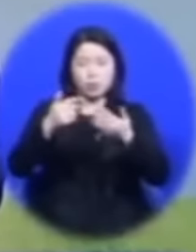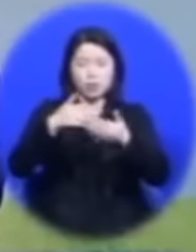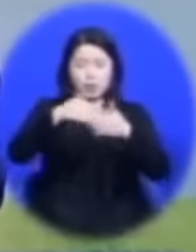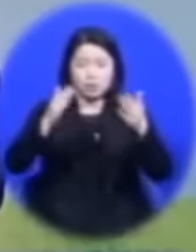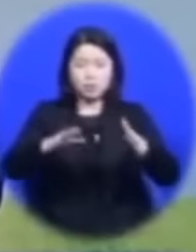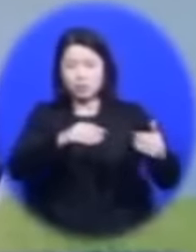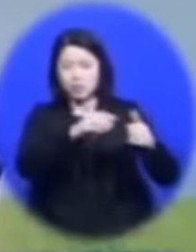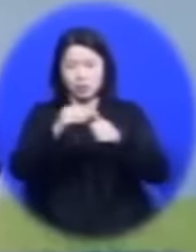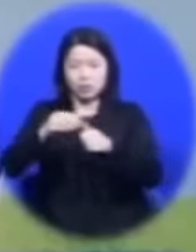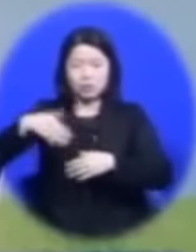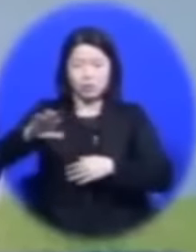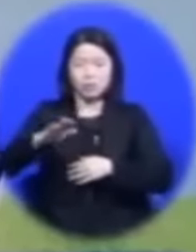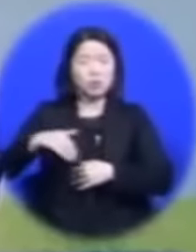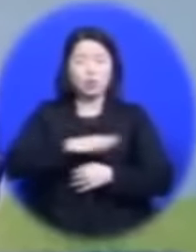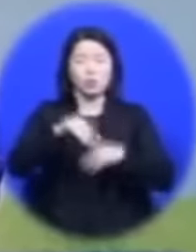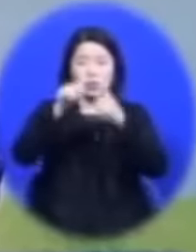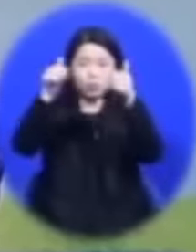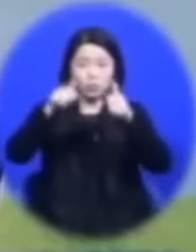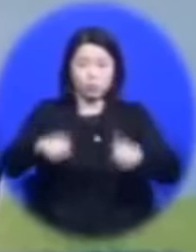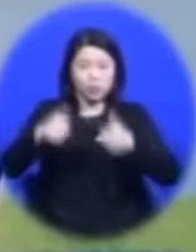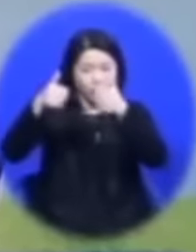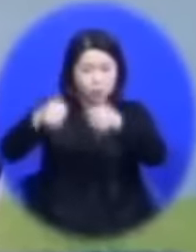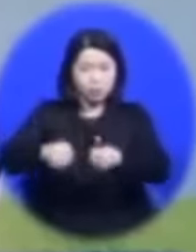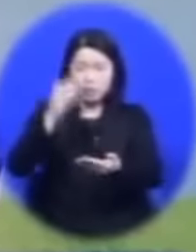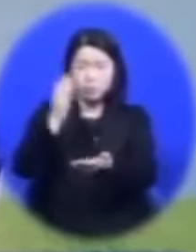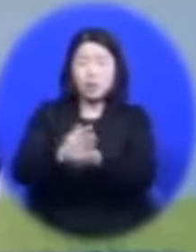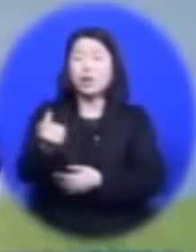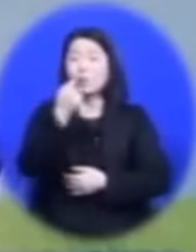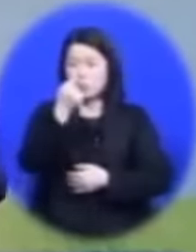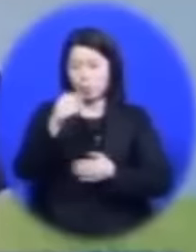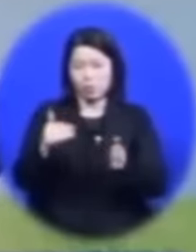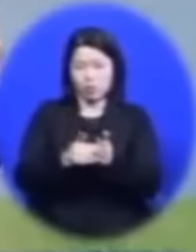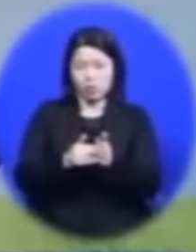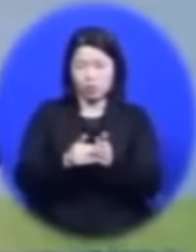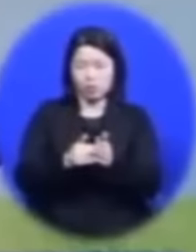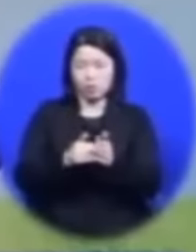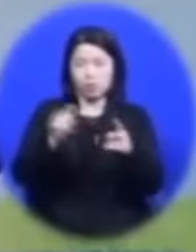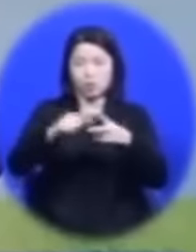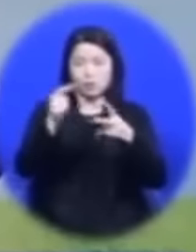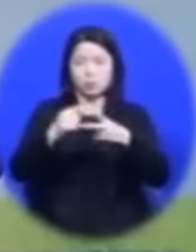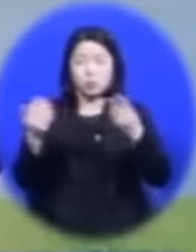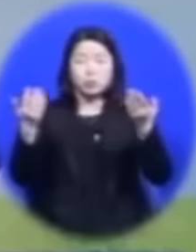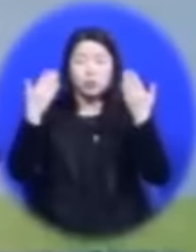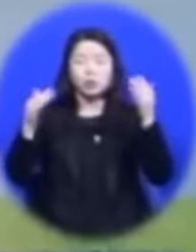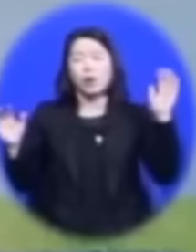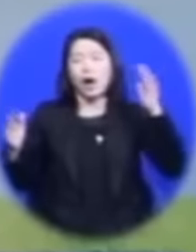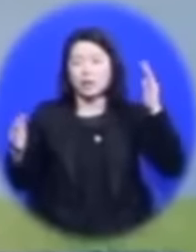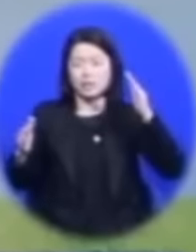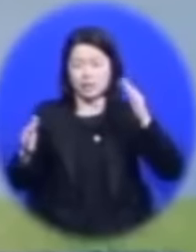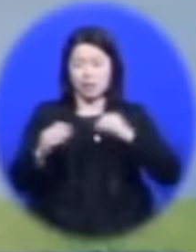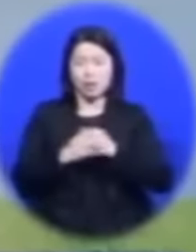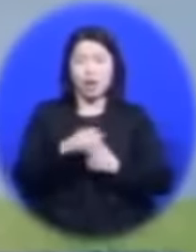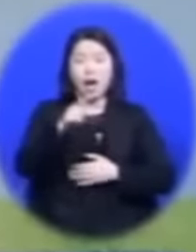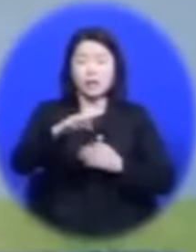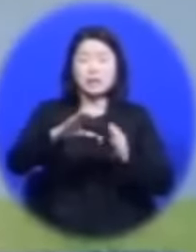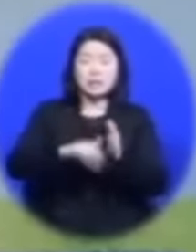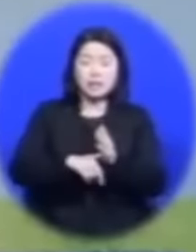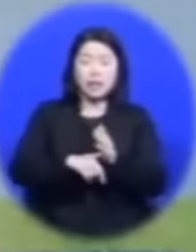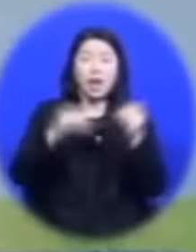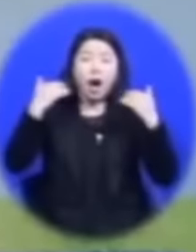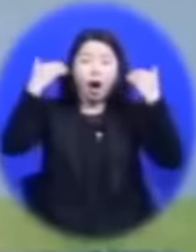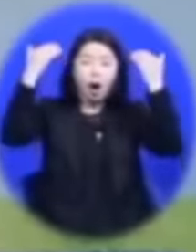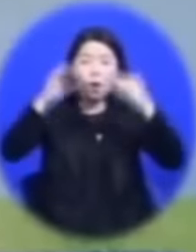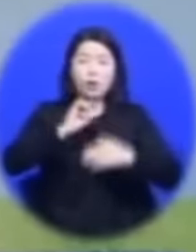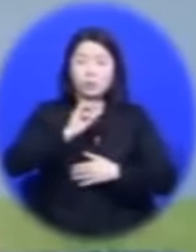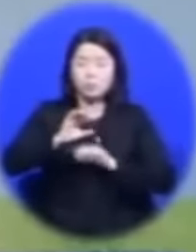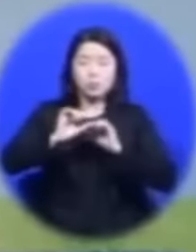숭배하지 말라, 우상에게 절하지 말라고 배웠습니다. 초등학교 아이들이었어요. 그때 당시에